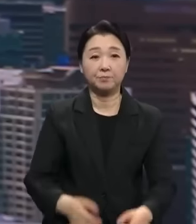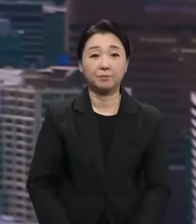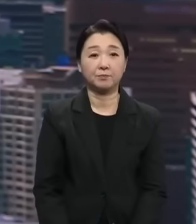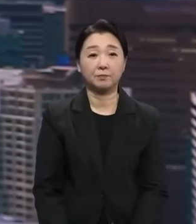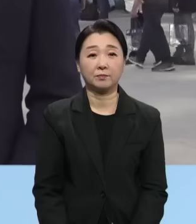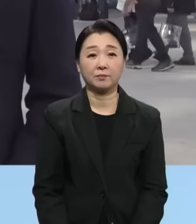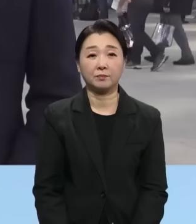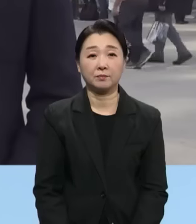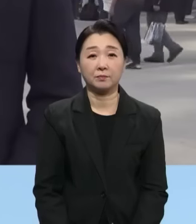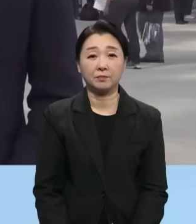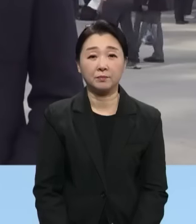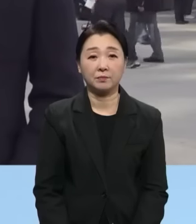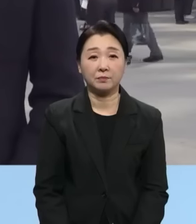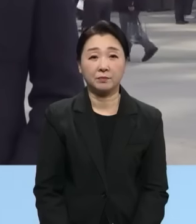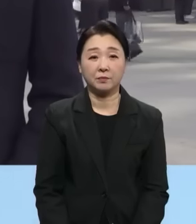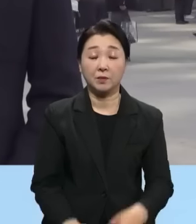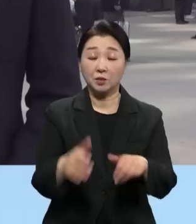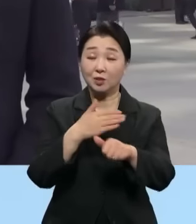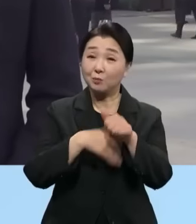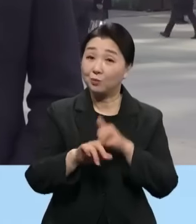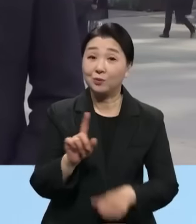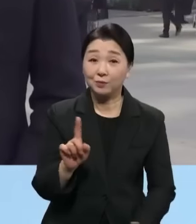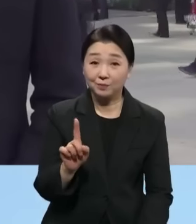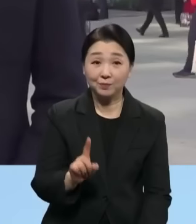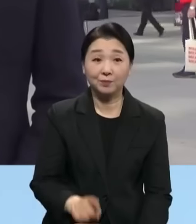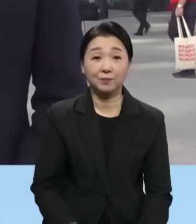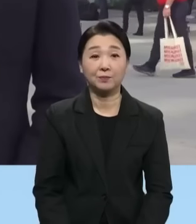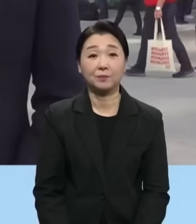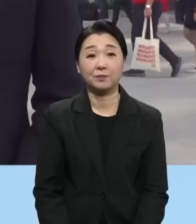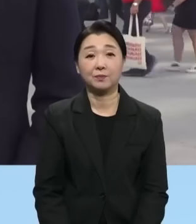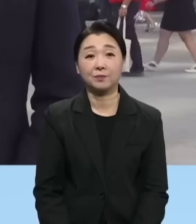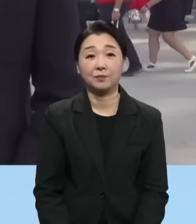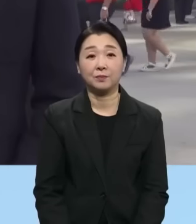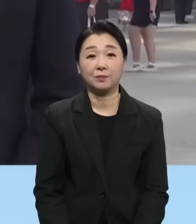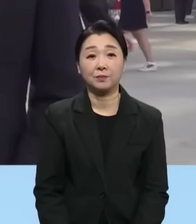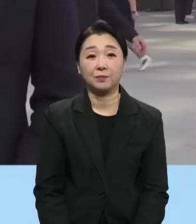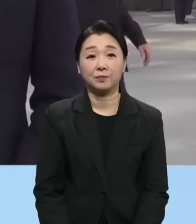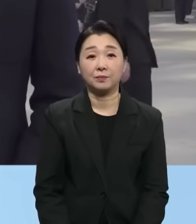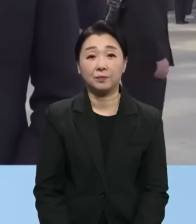보겠습니다. 김태규 특파원, 지금 분위기 어떻습니까?